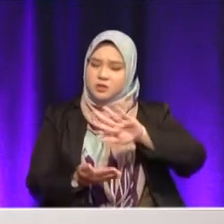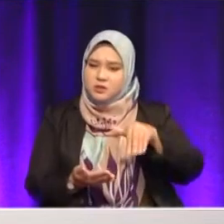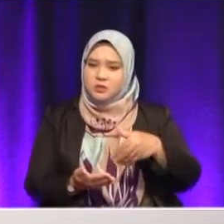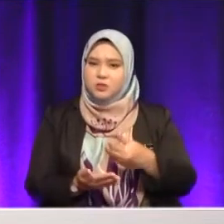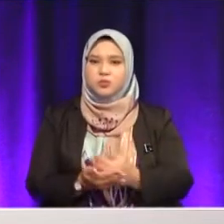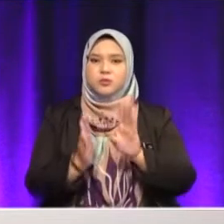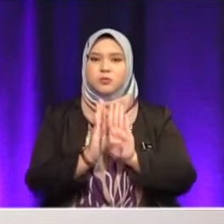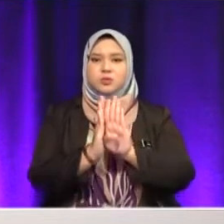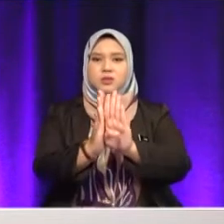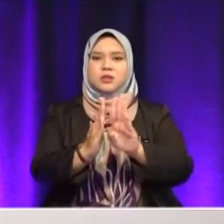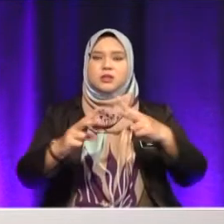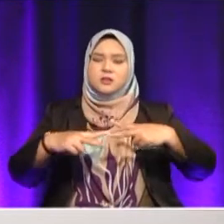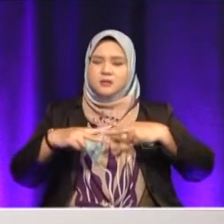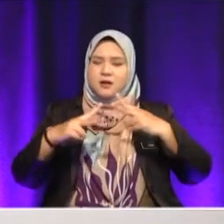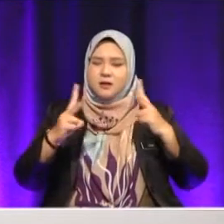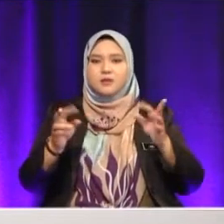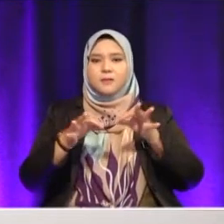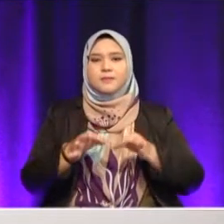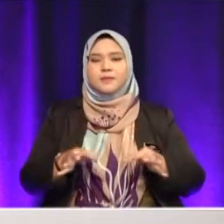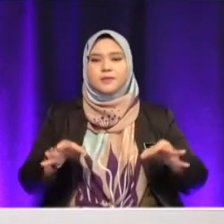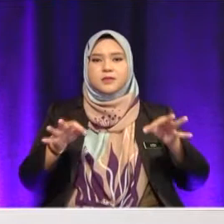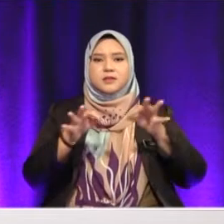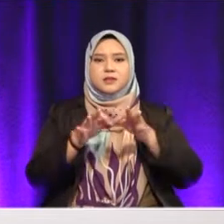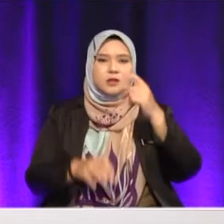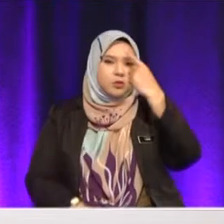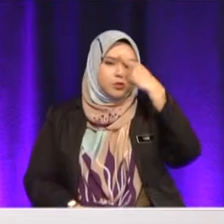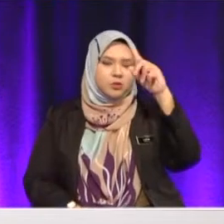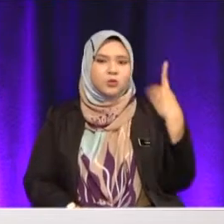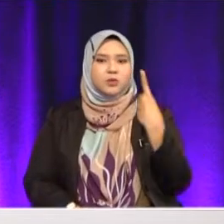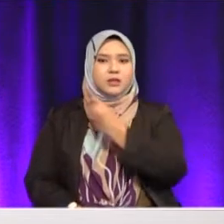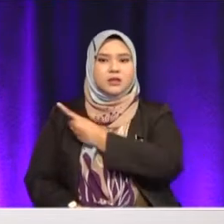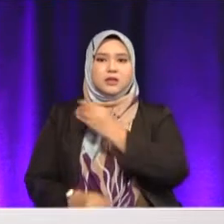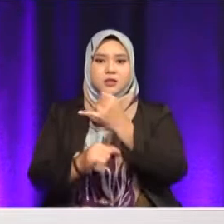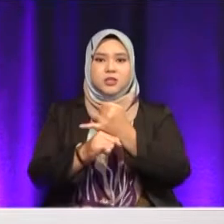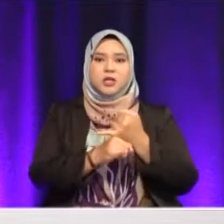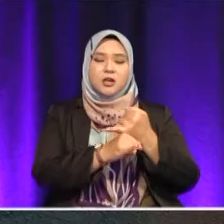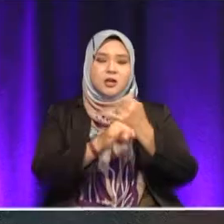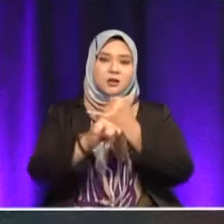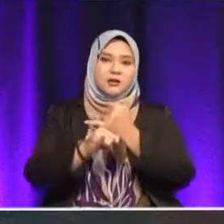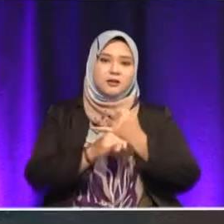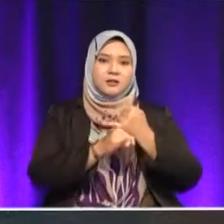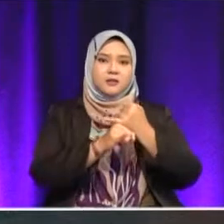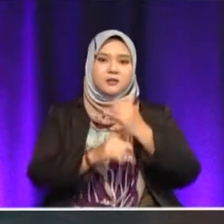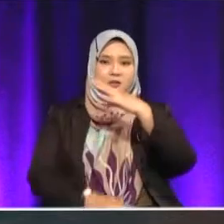dalam kehidupan kita terutamanya generasi muda dan generasi akan datang